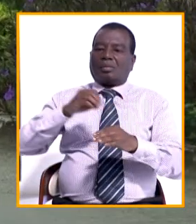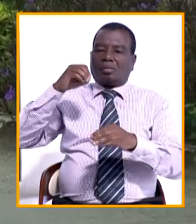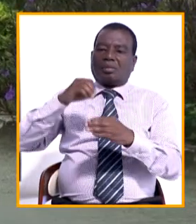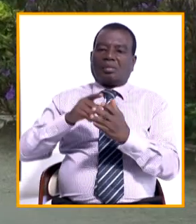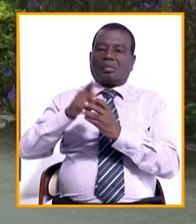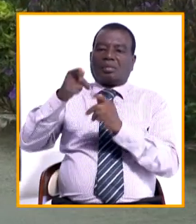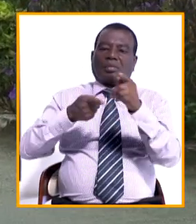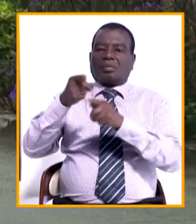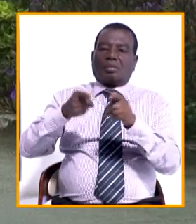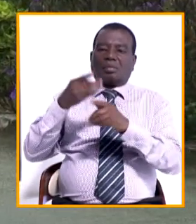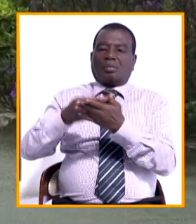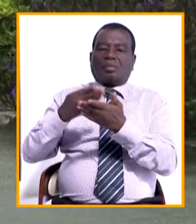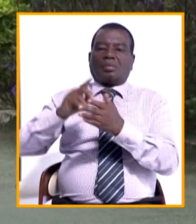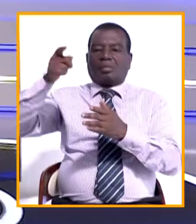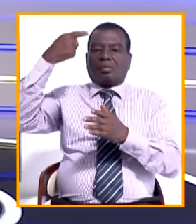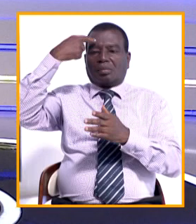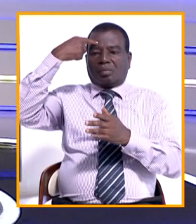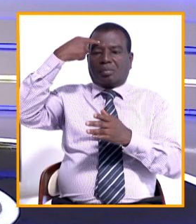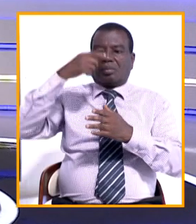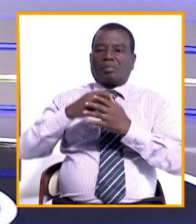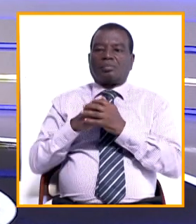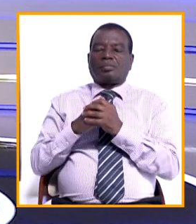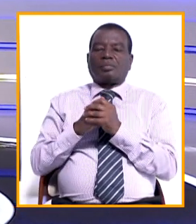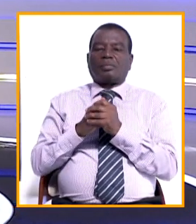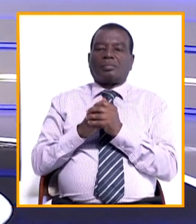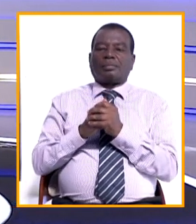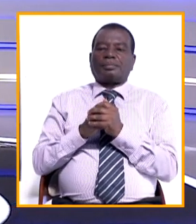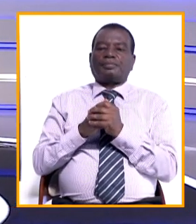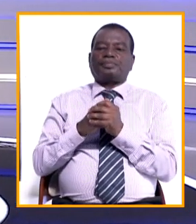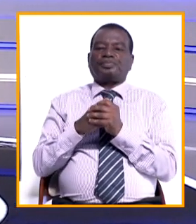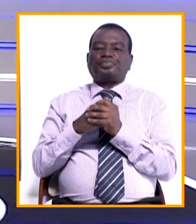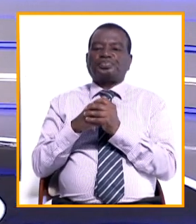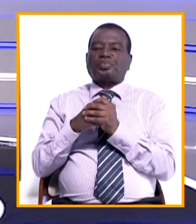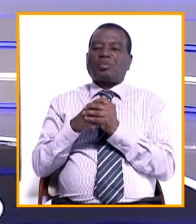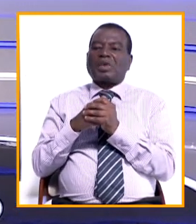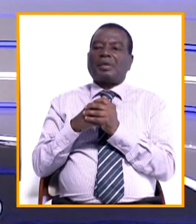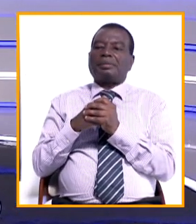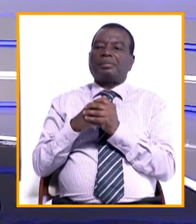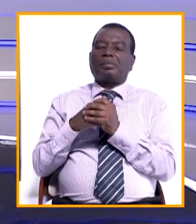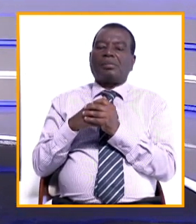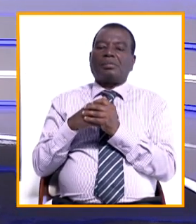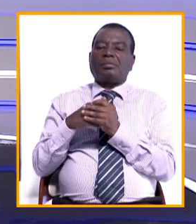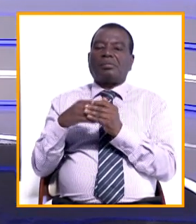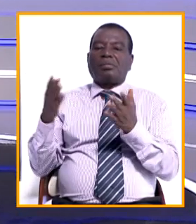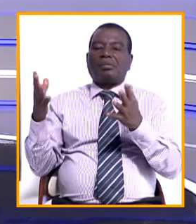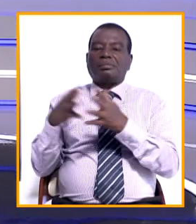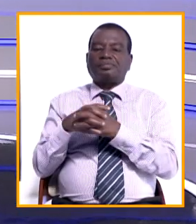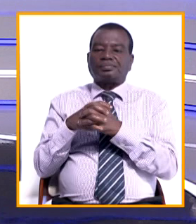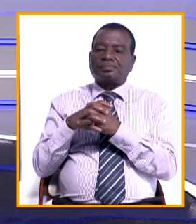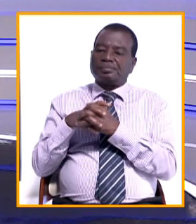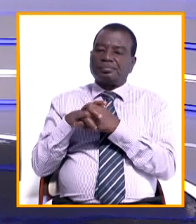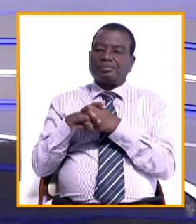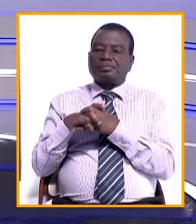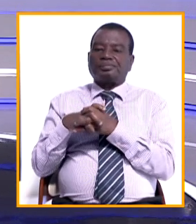la gestion des fonds de l'État. Espérance Djakalé, Dangui Dangui et Célestin Frodo ont signé